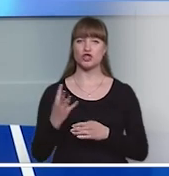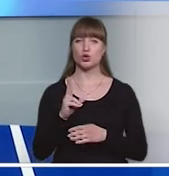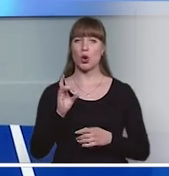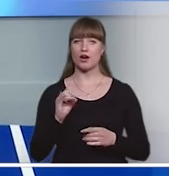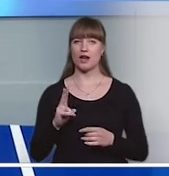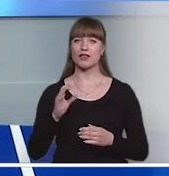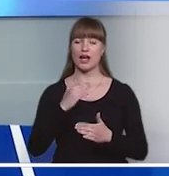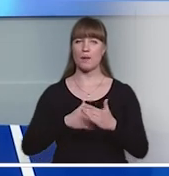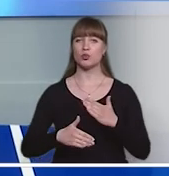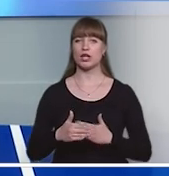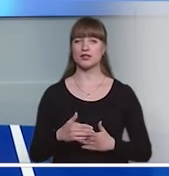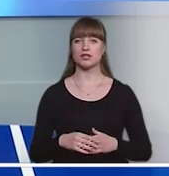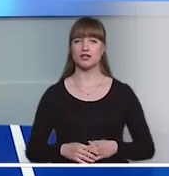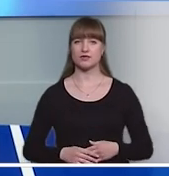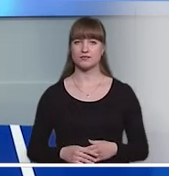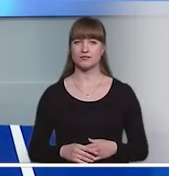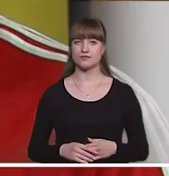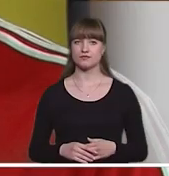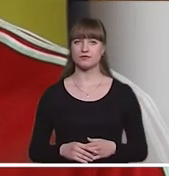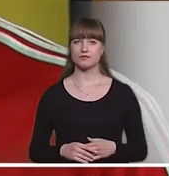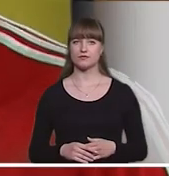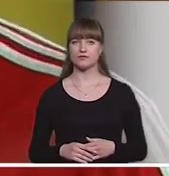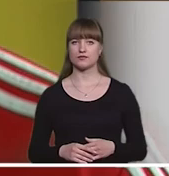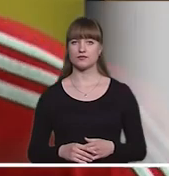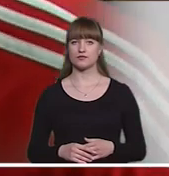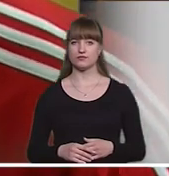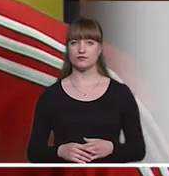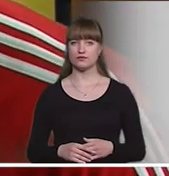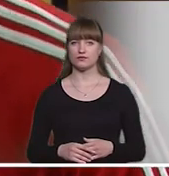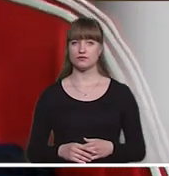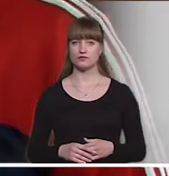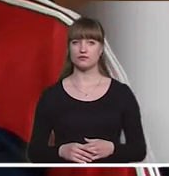с 4-кратной ампутацией. Рэй.